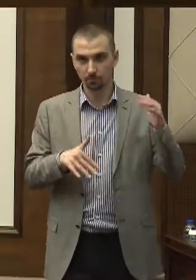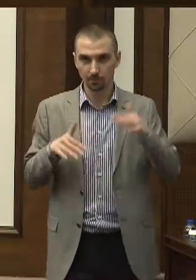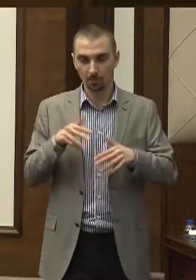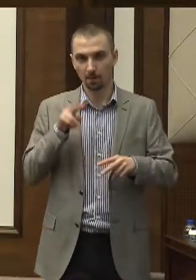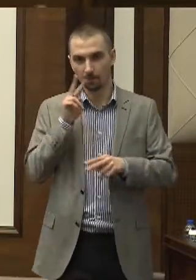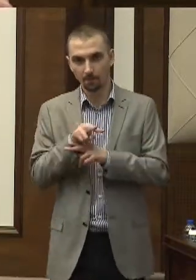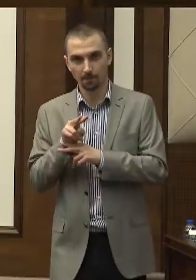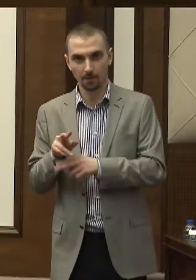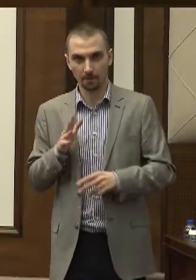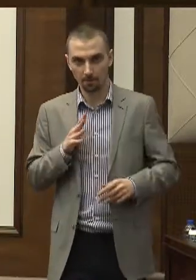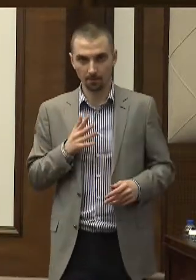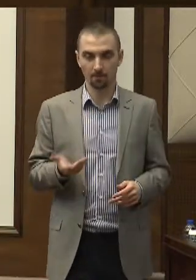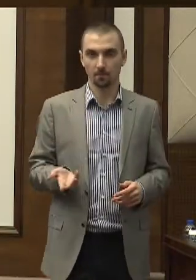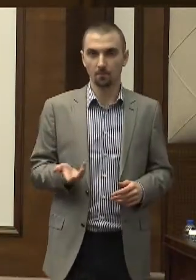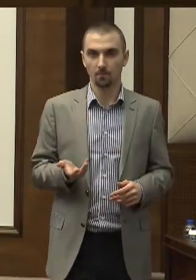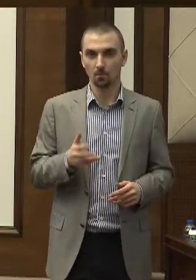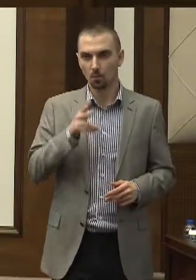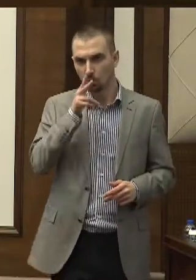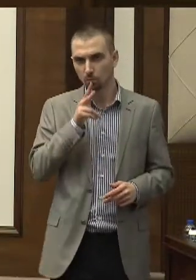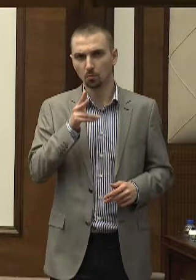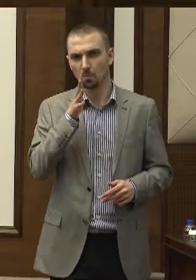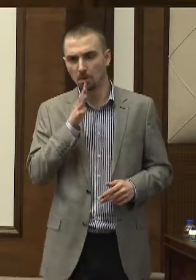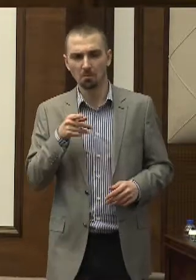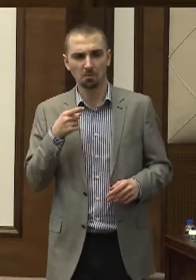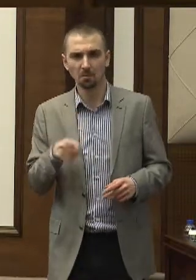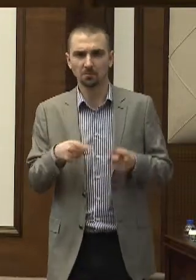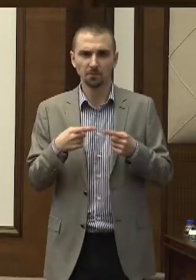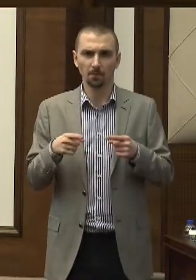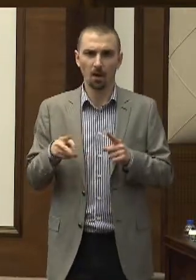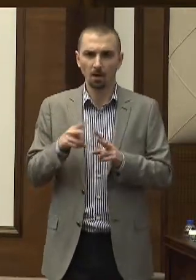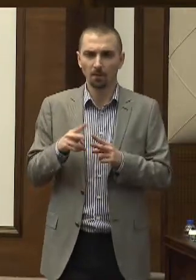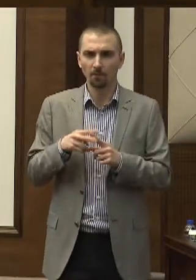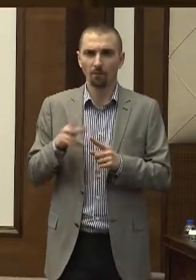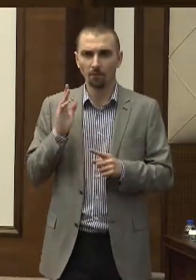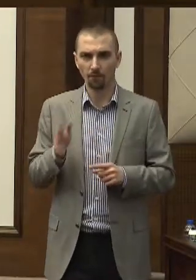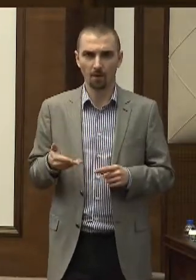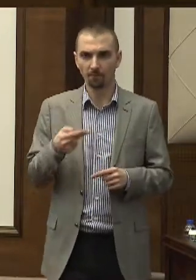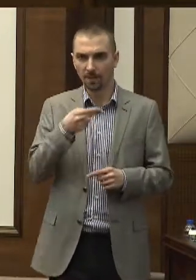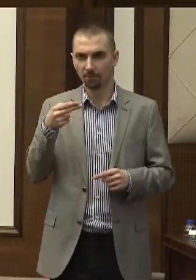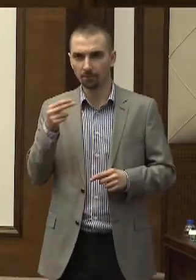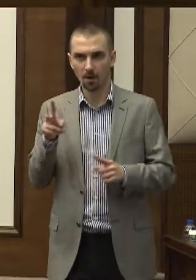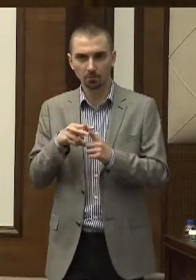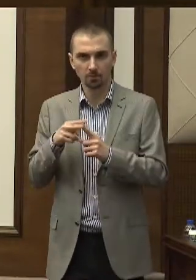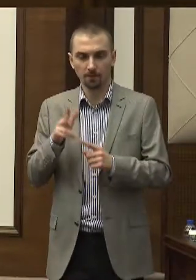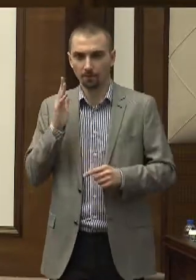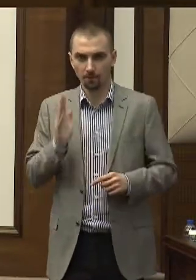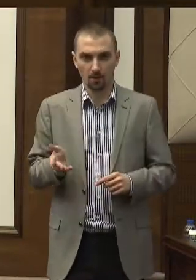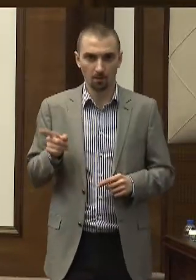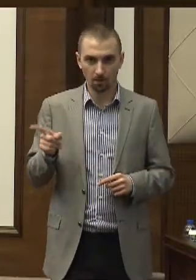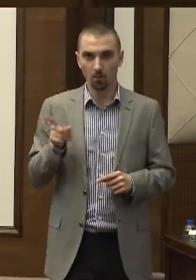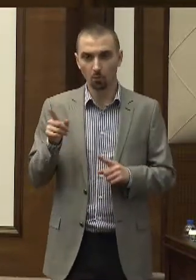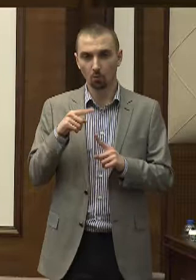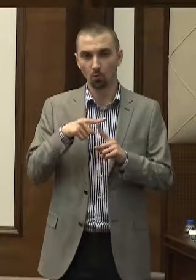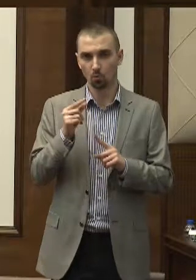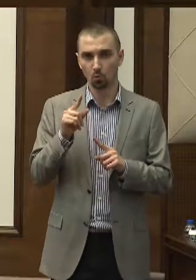ülkelerden hepiniz biliyorsunuz 300, 500, 1000, 2000 katılım oluyor şirket olarak. Özellikle